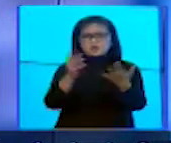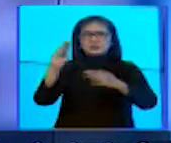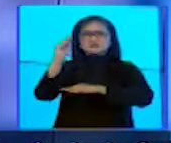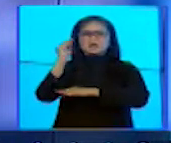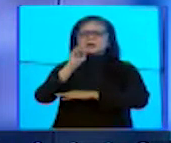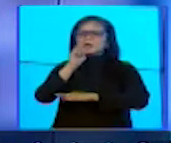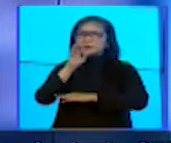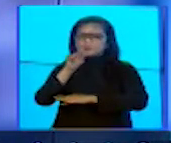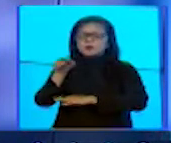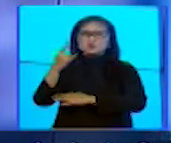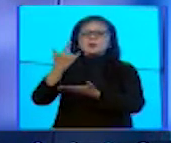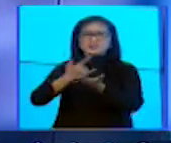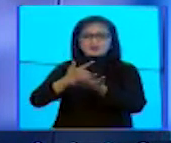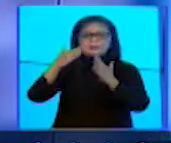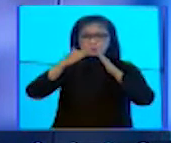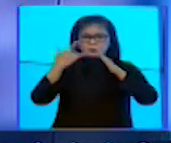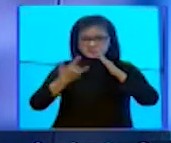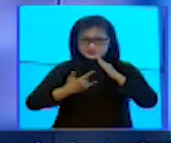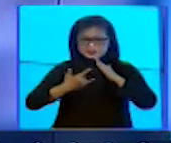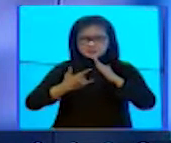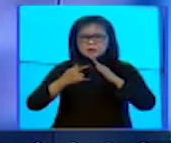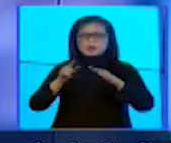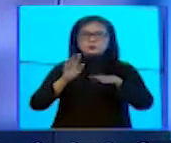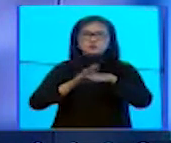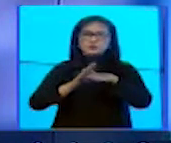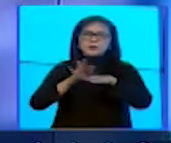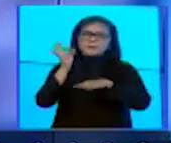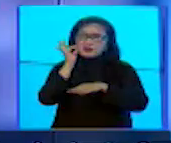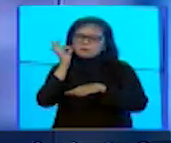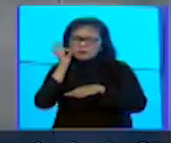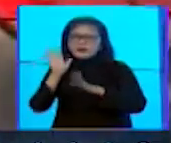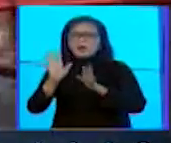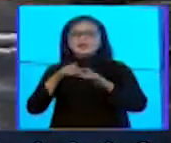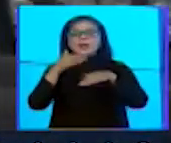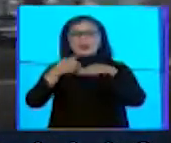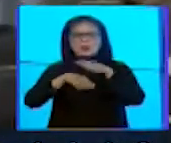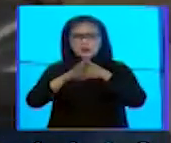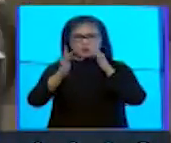Jakarta diimbau untuk tetap berada di rumah dan melakukan tradisi bermaaf-maafan melalui daring.